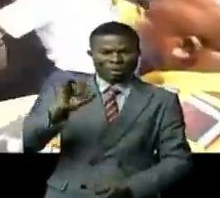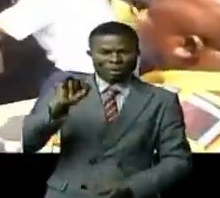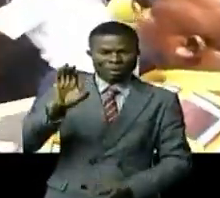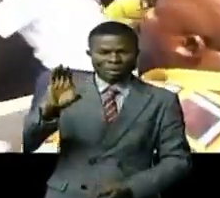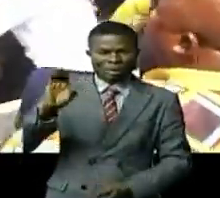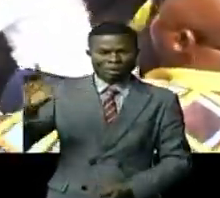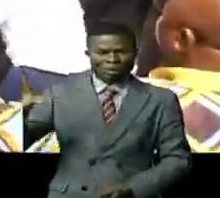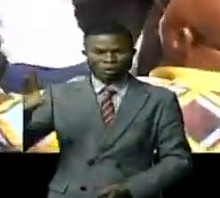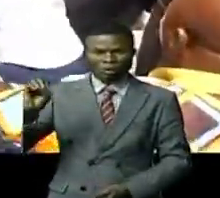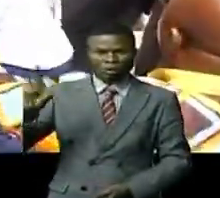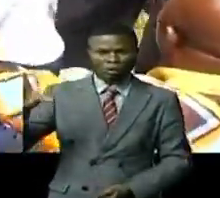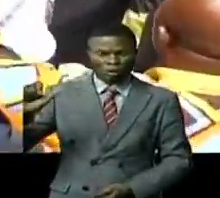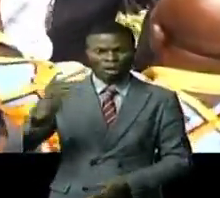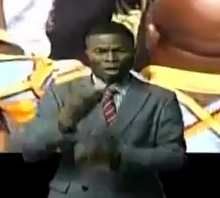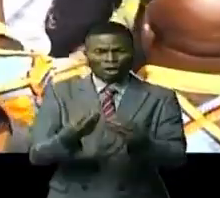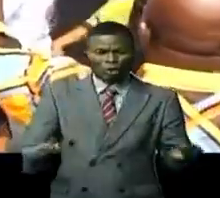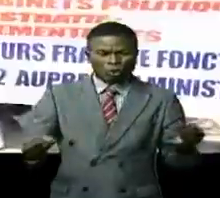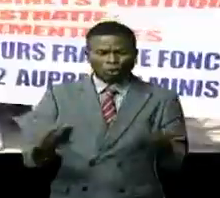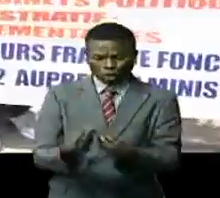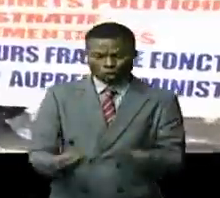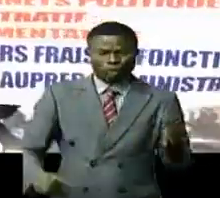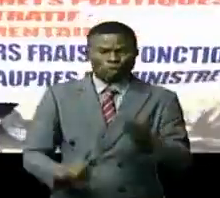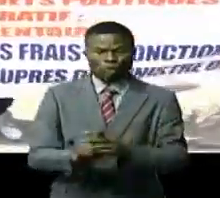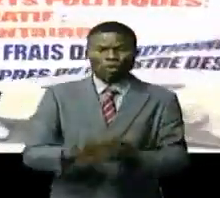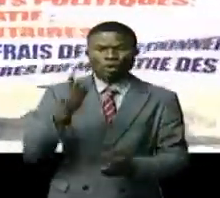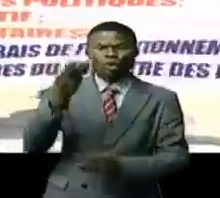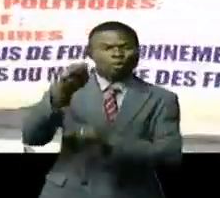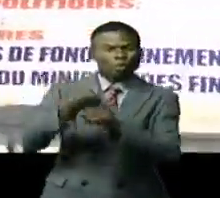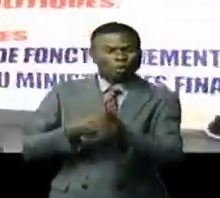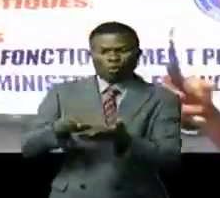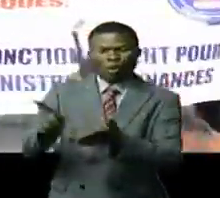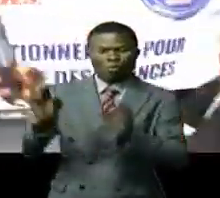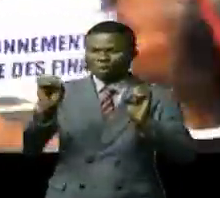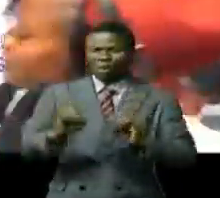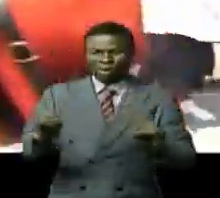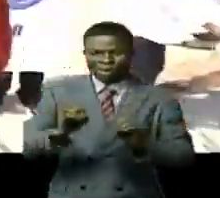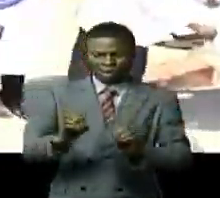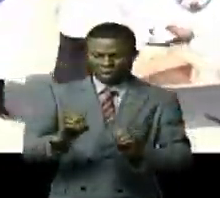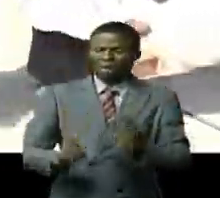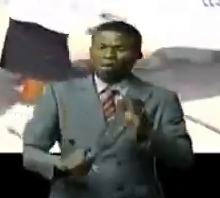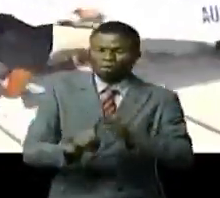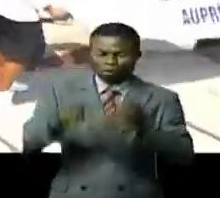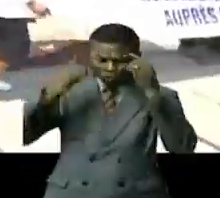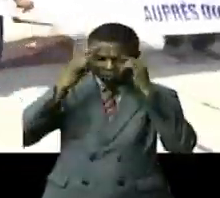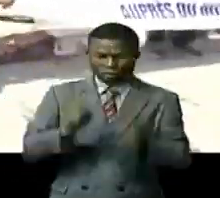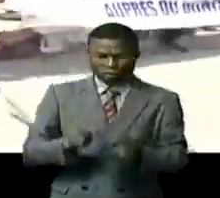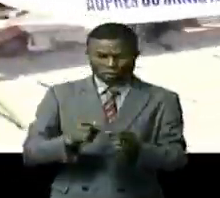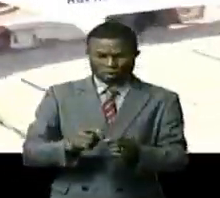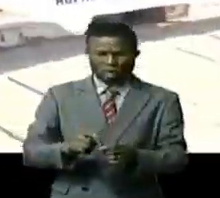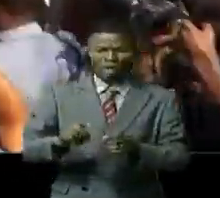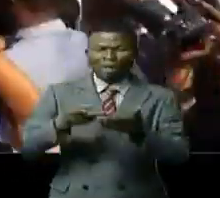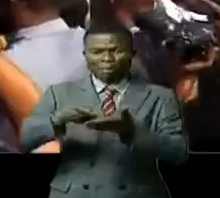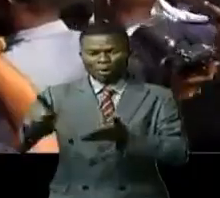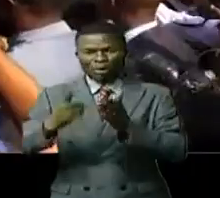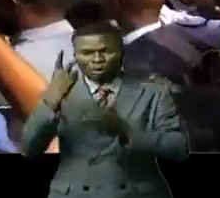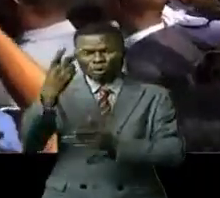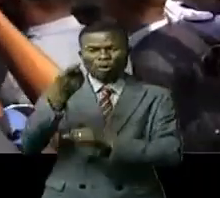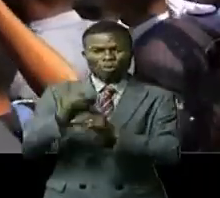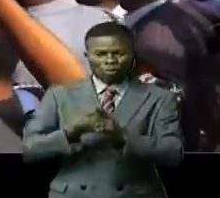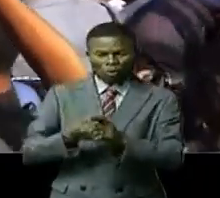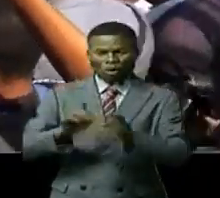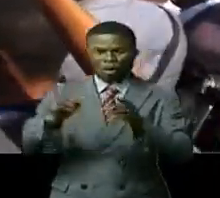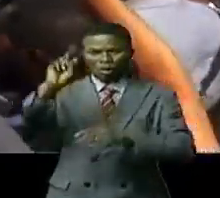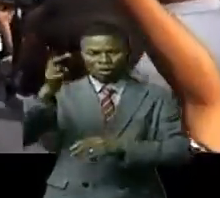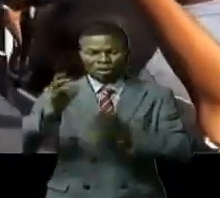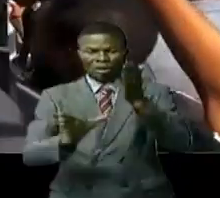la solution semble trouvée pour les 3 mois d'arriérés des frais de fonctionnement de leur institution. Deuxième vice-président du bureau de l'Assemblée provinciale